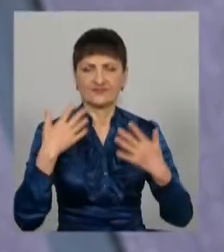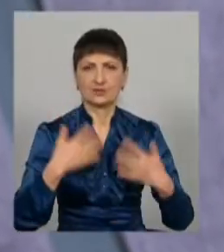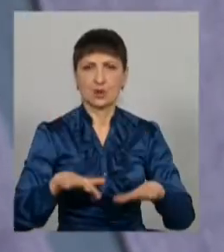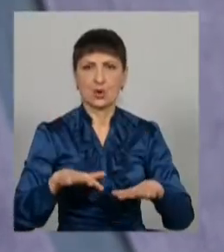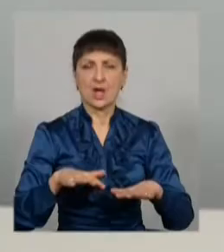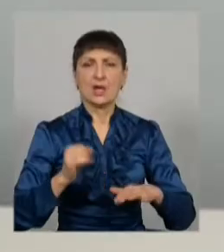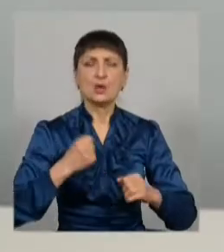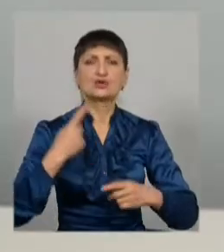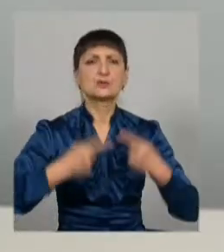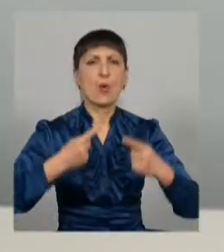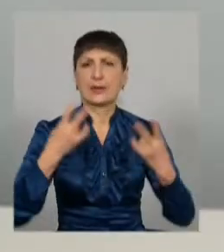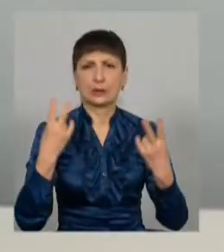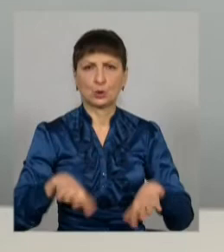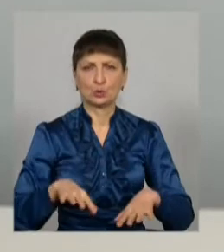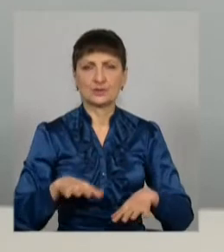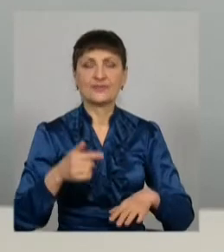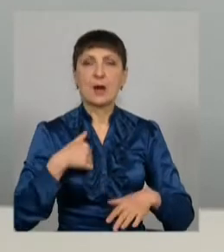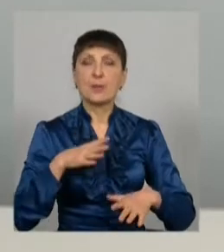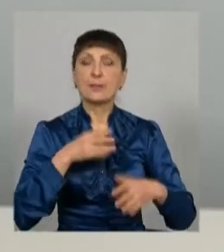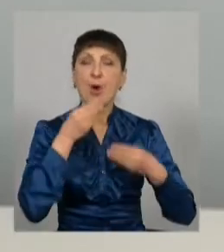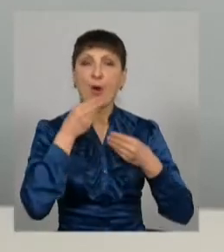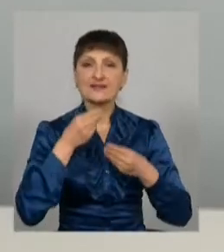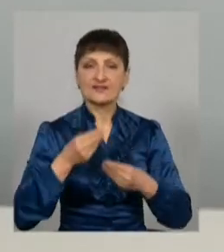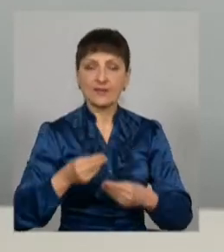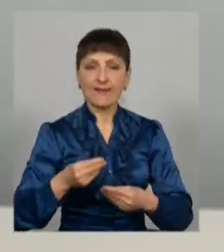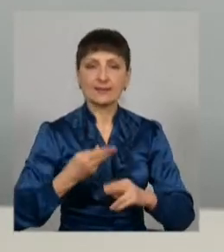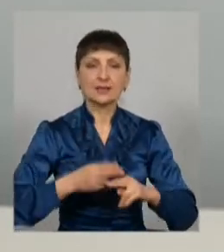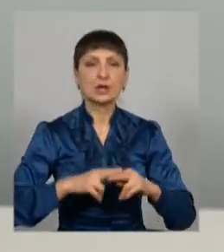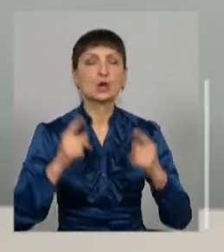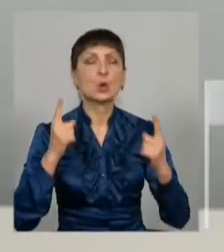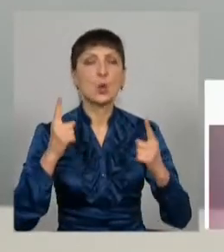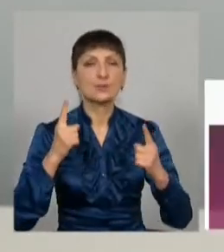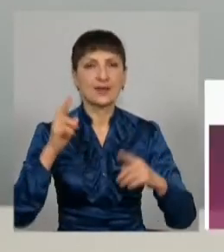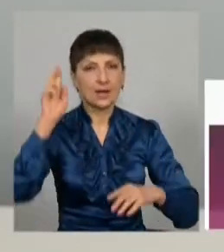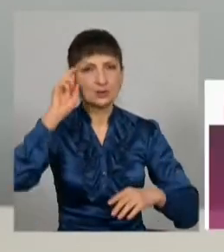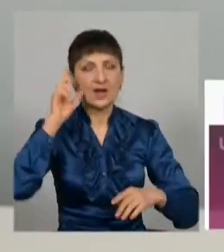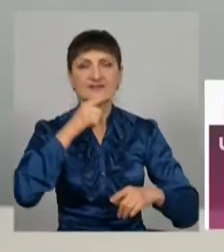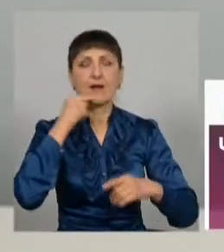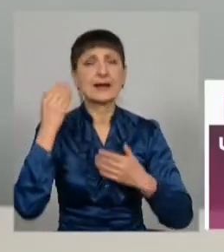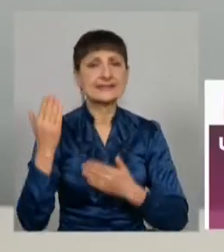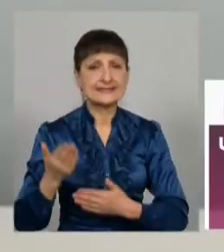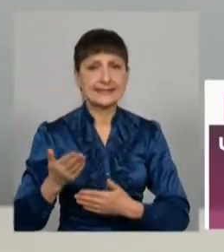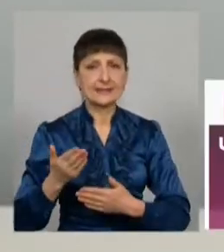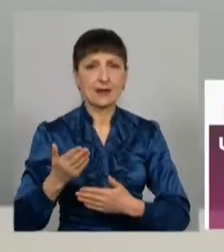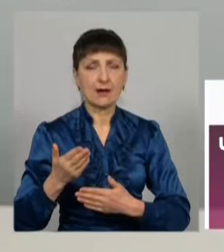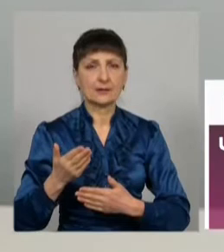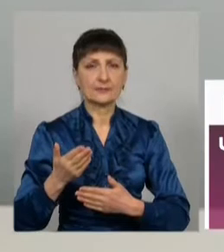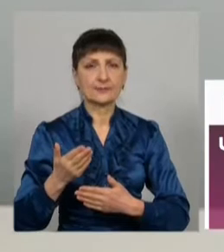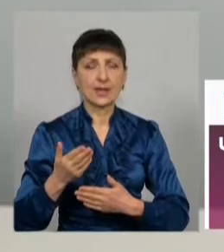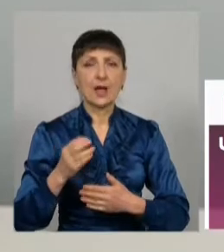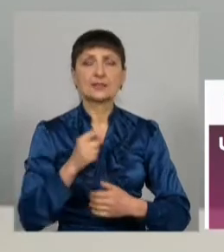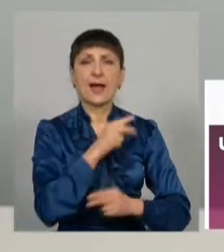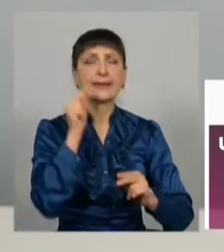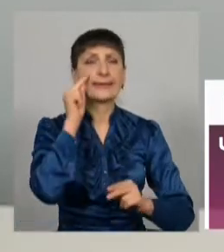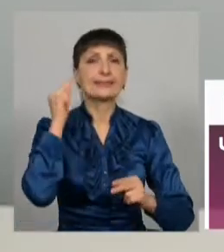надо переступать. Мы оказывали влияние на такие крупные империи, как Российская империя, на такие крупные империи, как